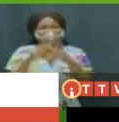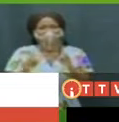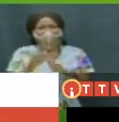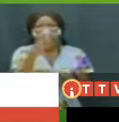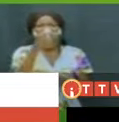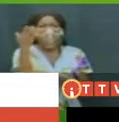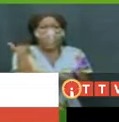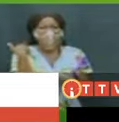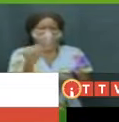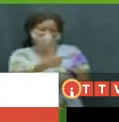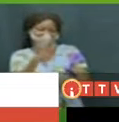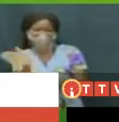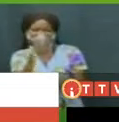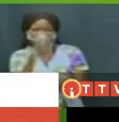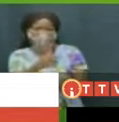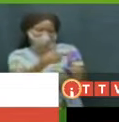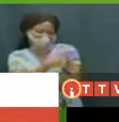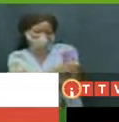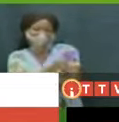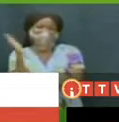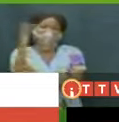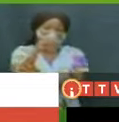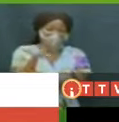anena nduna zakatemera amene wabwera lero